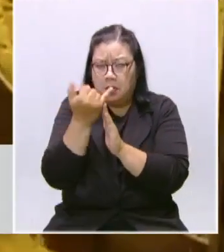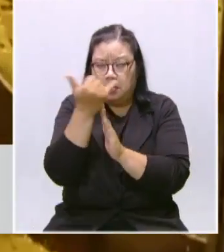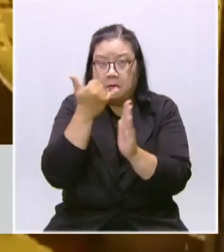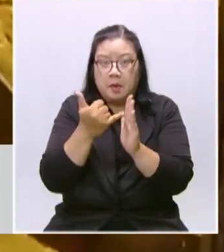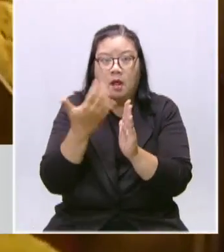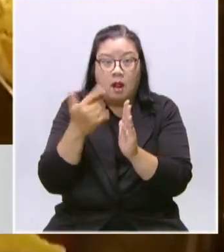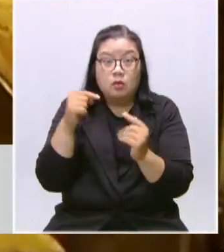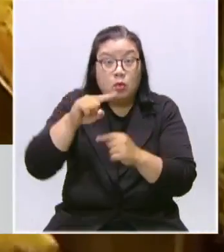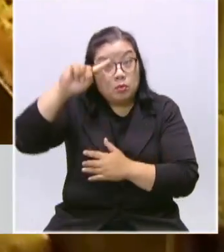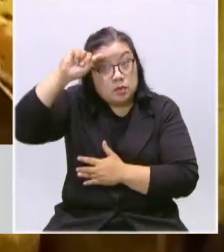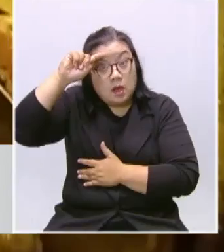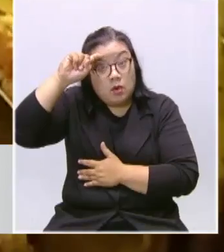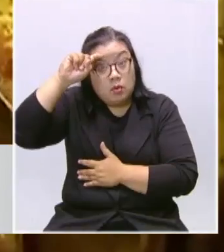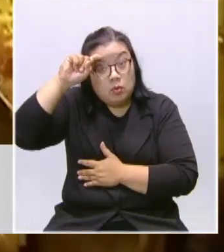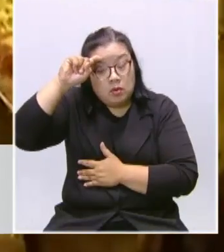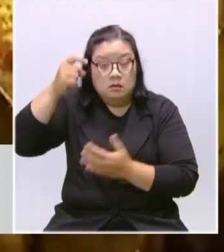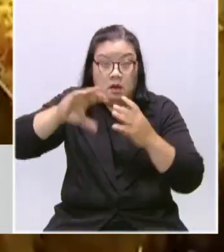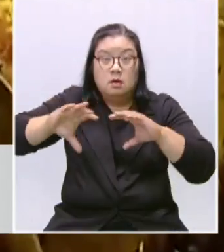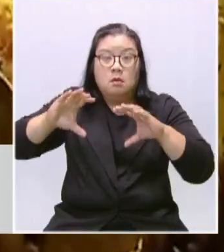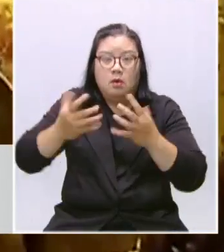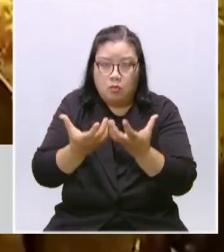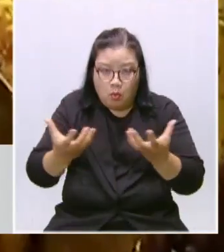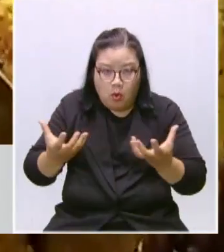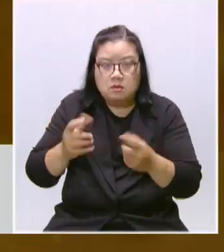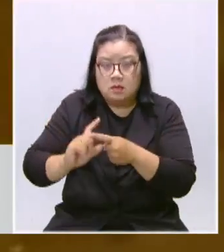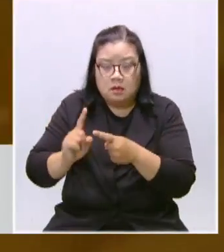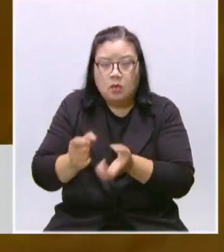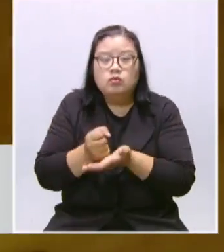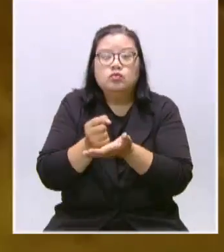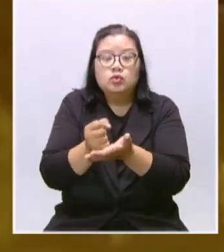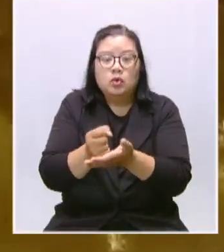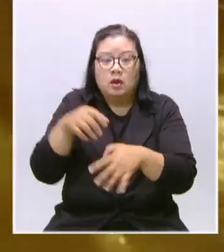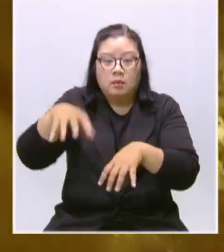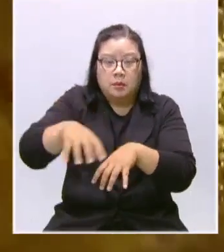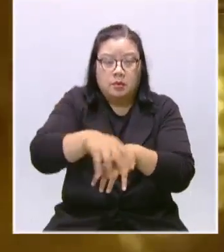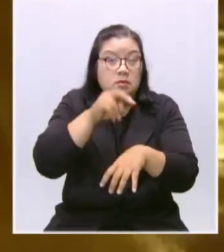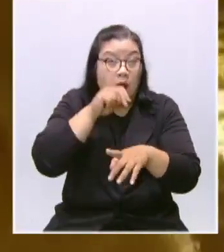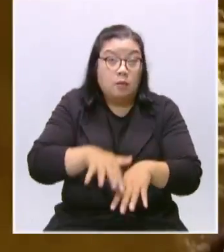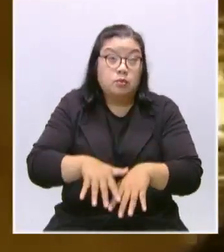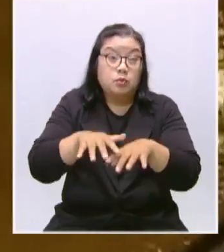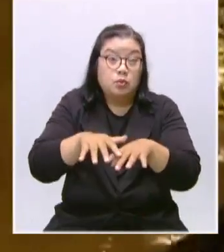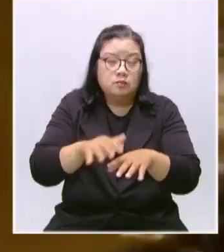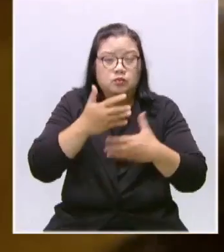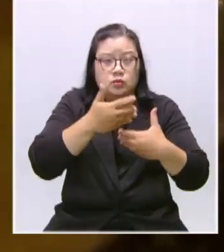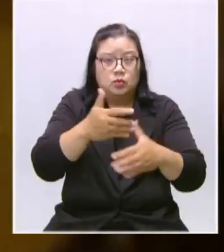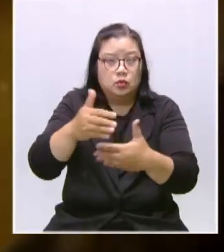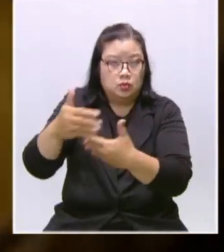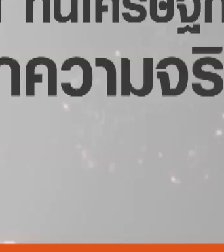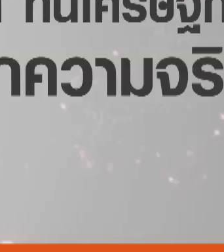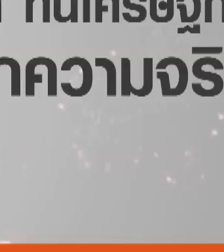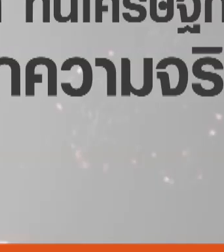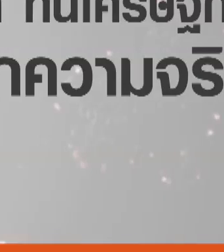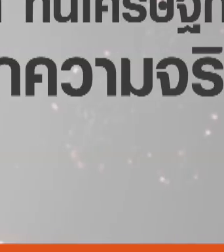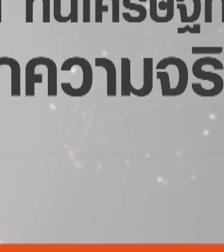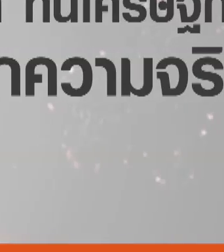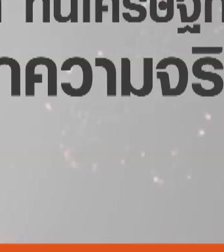เสาร์ที่ผ่านมาขนาดที่รฐบาลส่งคามชวยเหลือด้านมนุษยธรรมประยงคุณที่ที่ได้รบความเดอดร้อนจากภายุในครั้งนี้ครัส